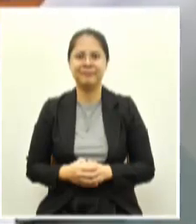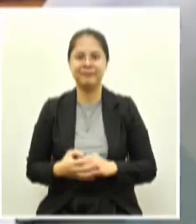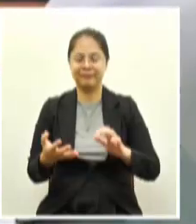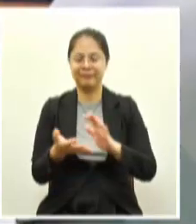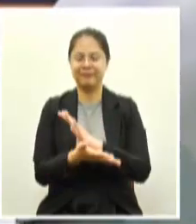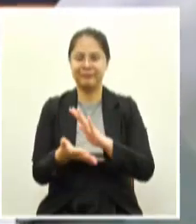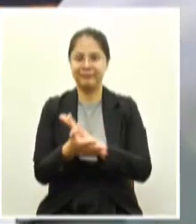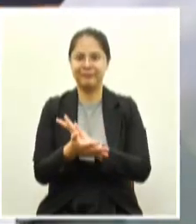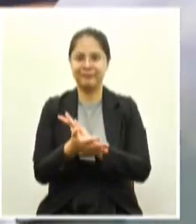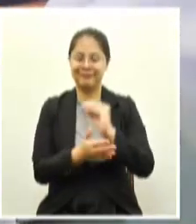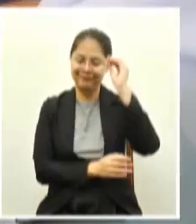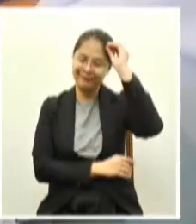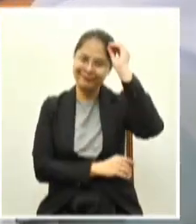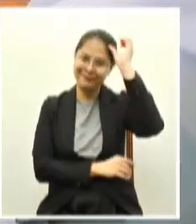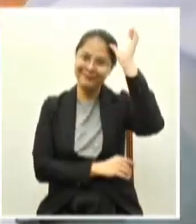ครับ